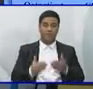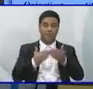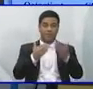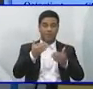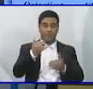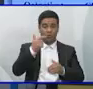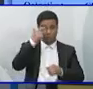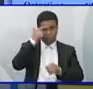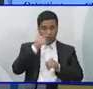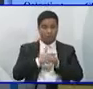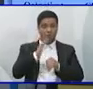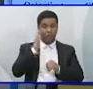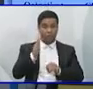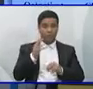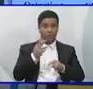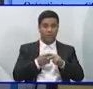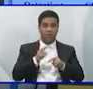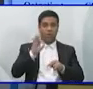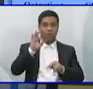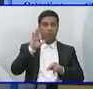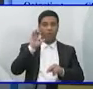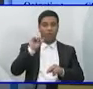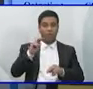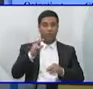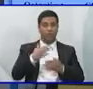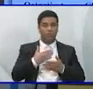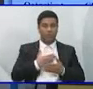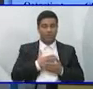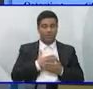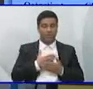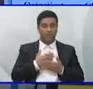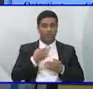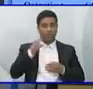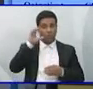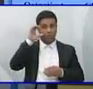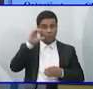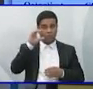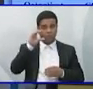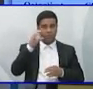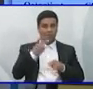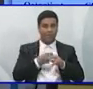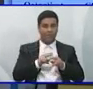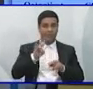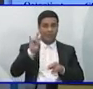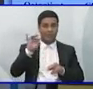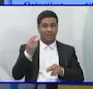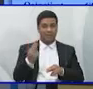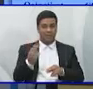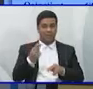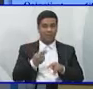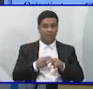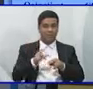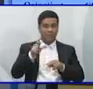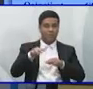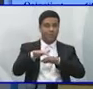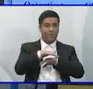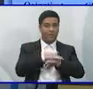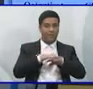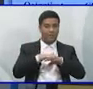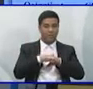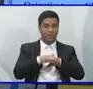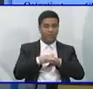Sizga tushunarli bo'lishi uchun ovulni bizdagi, ya'ni o'zbek millatidagi, o'zbek